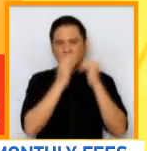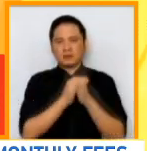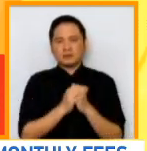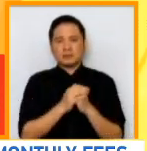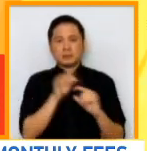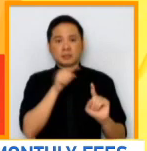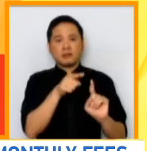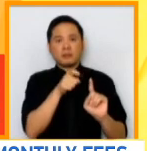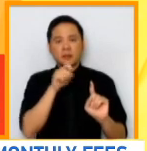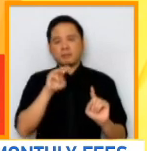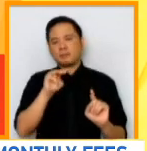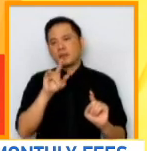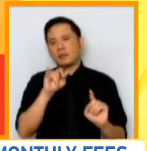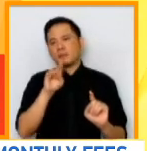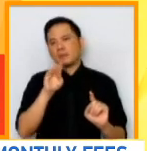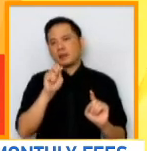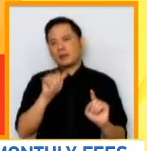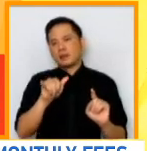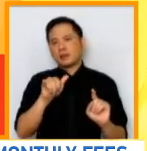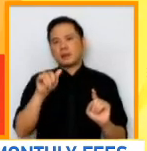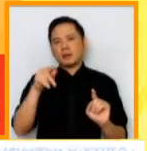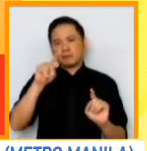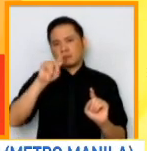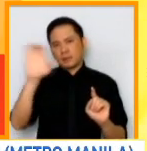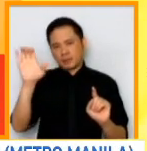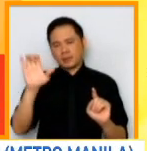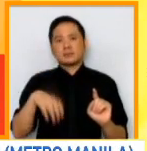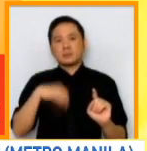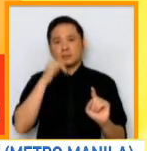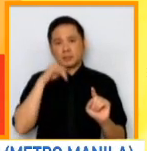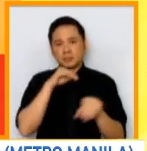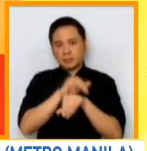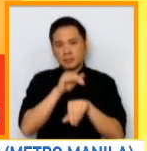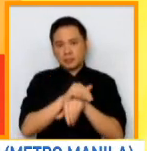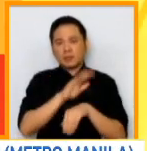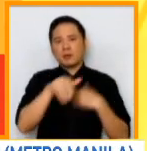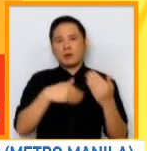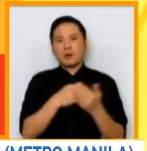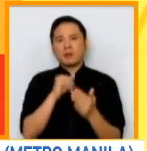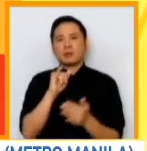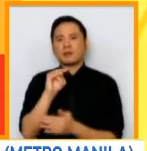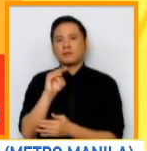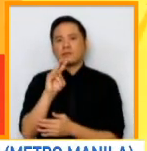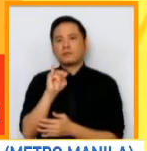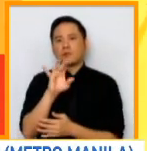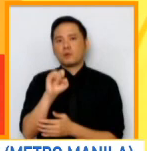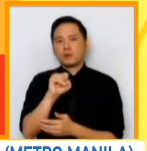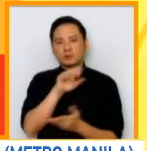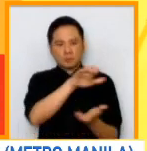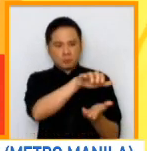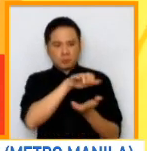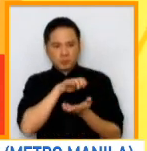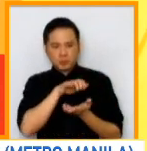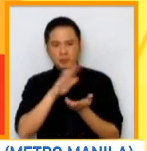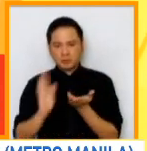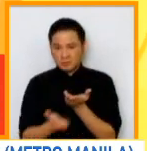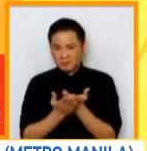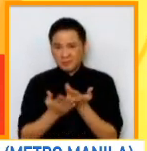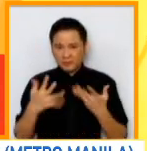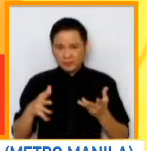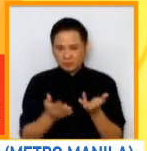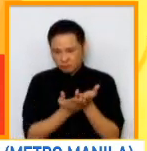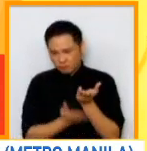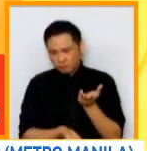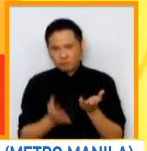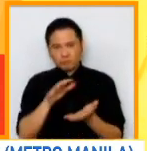and last night we have reconciled all the invoices, no? Actually nasubmit din naman lahat ng invoices sa COA, kaya lang nung